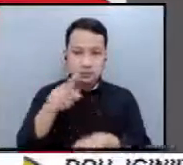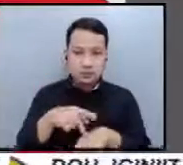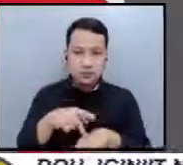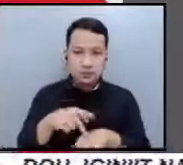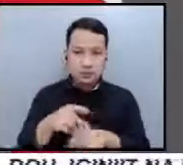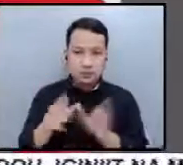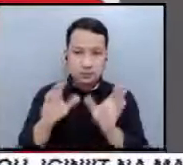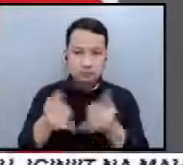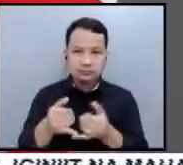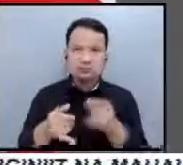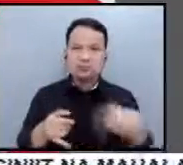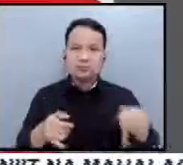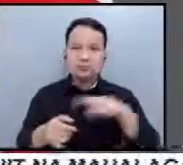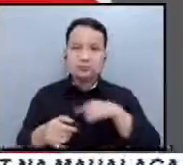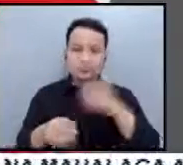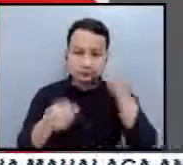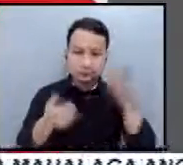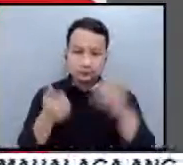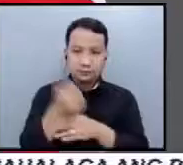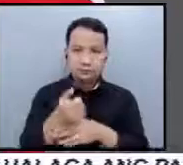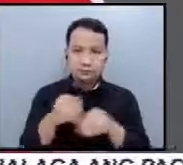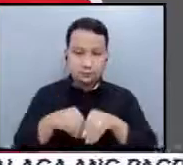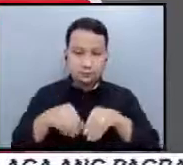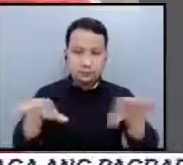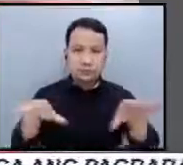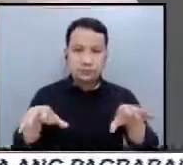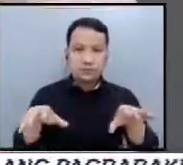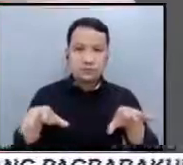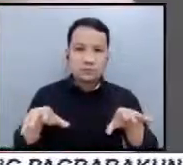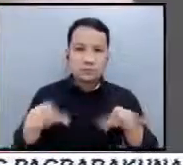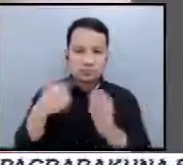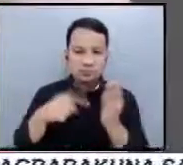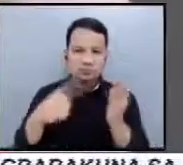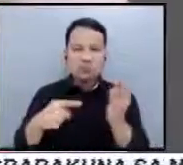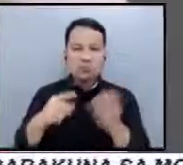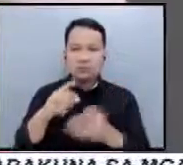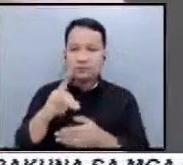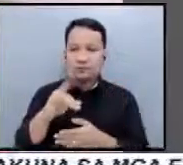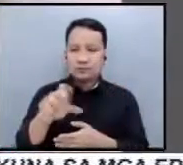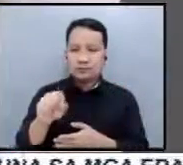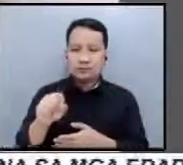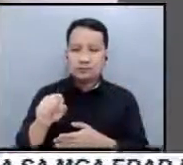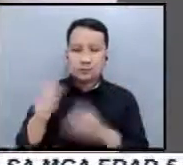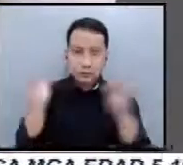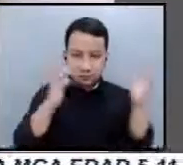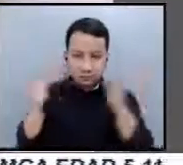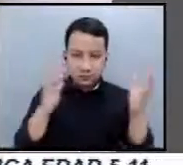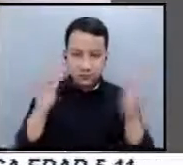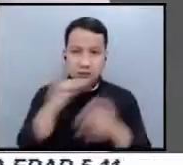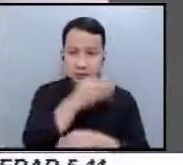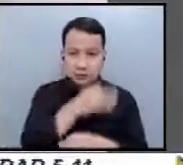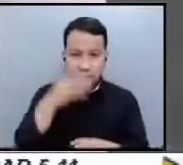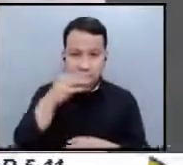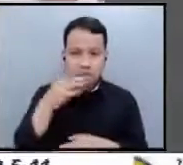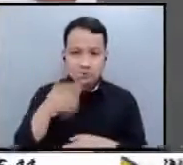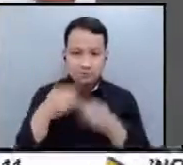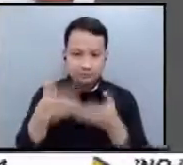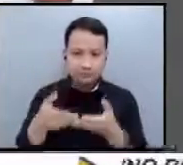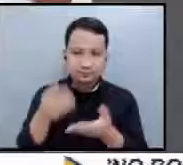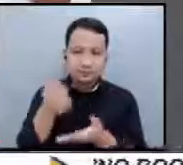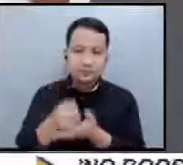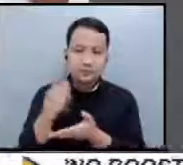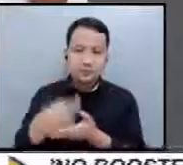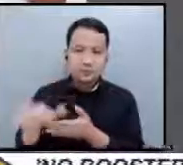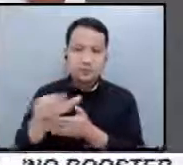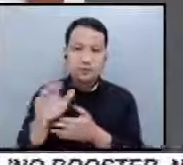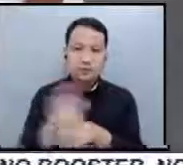Corporation. Ito'y sa ilalim ng Distribution of Indemnity Check to Pest, Disease and Typhoon Affected Farmers na nais sa katuparan sa pamagitan